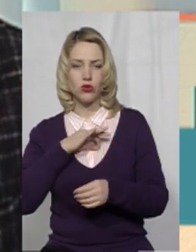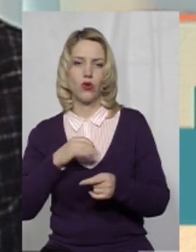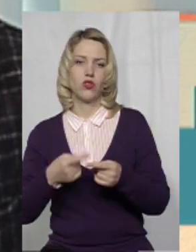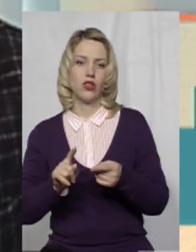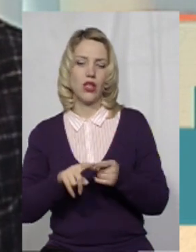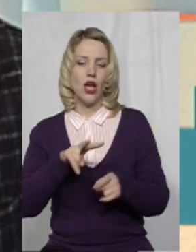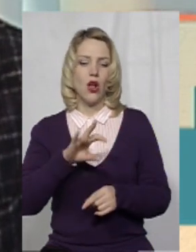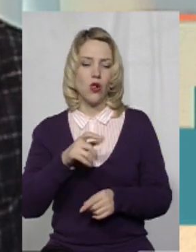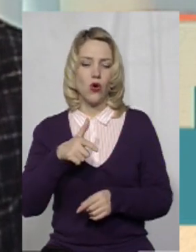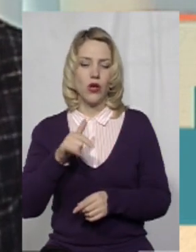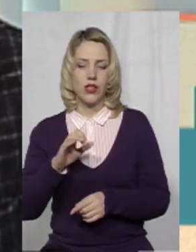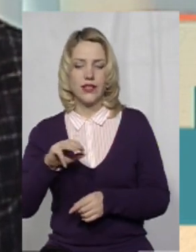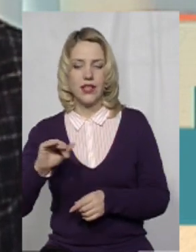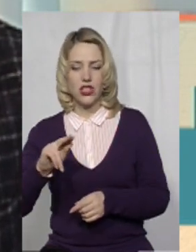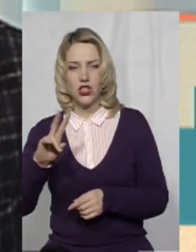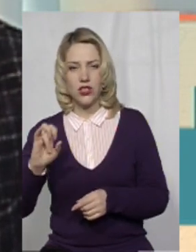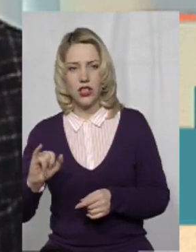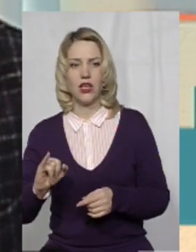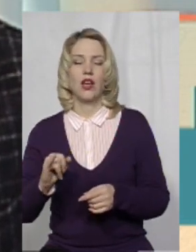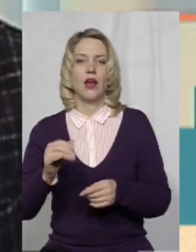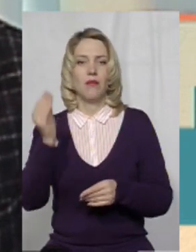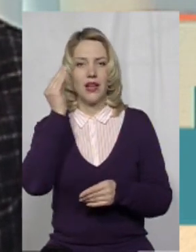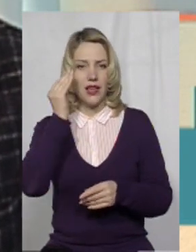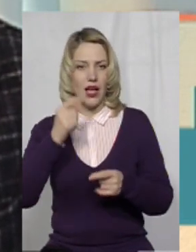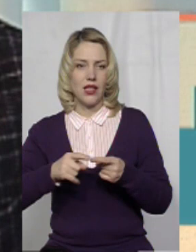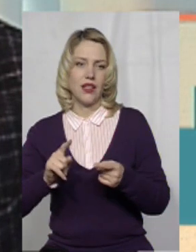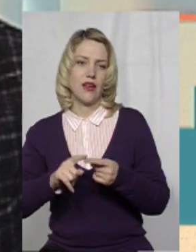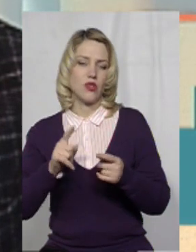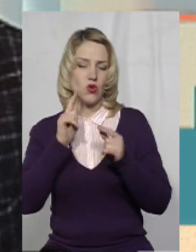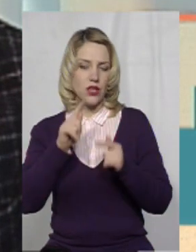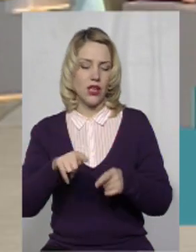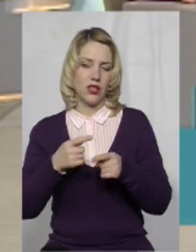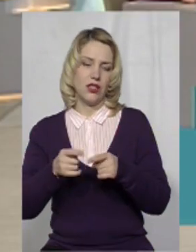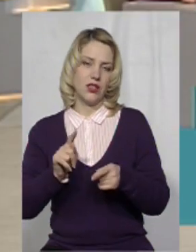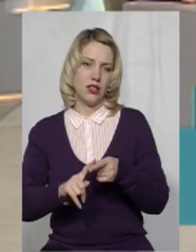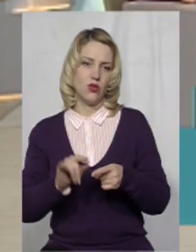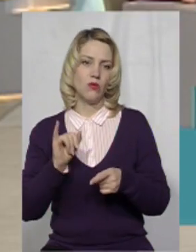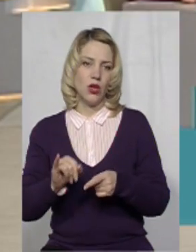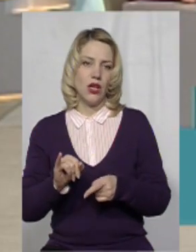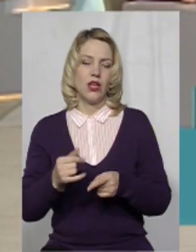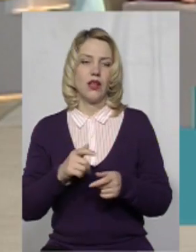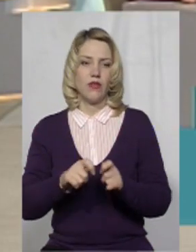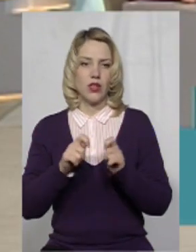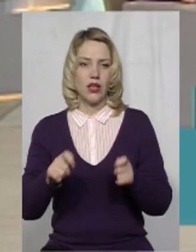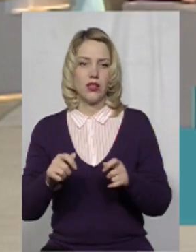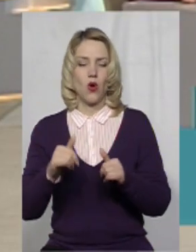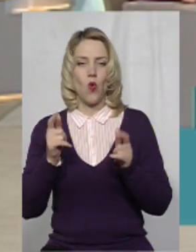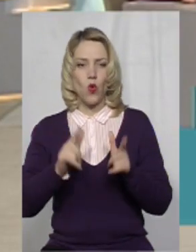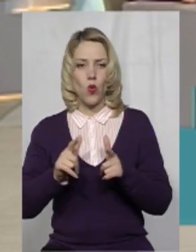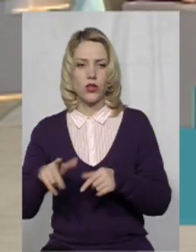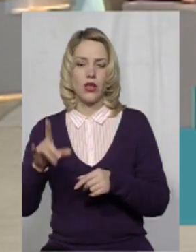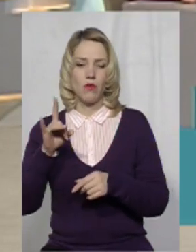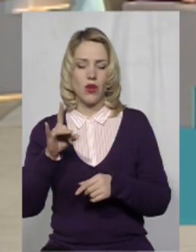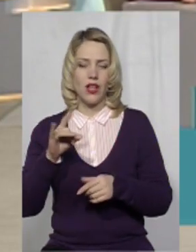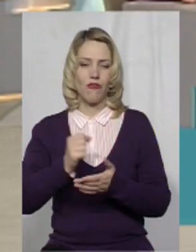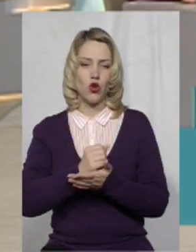області, зосередитися на цьому і використати ті можливості, які сьогодні відкриває і підписані угоди по розвитку